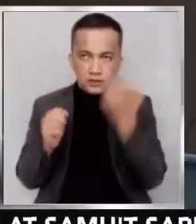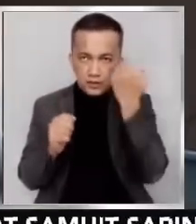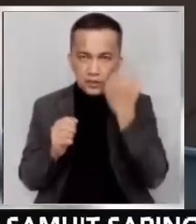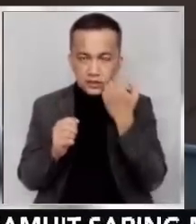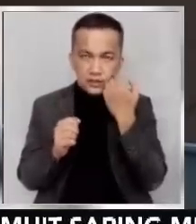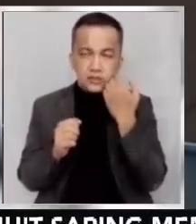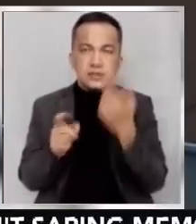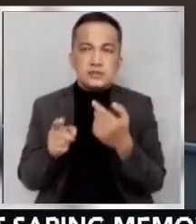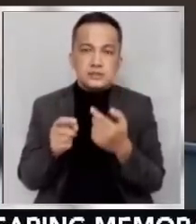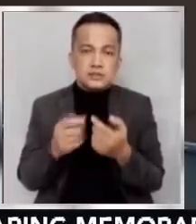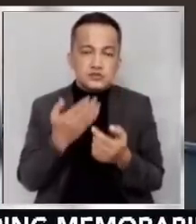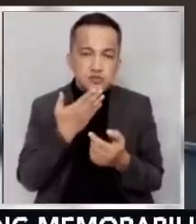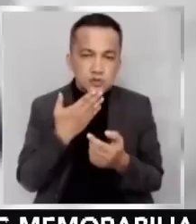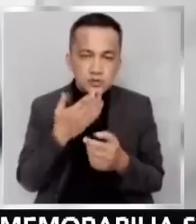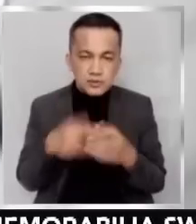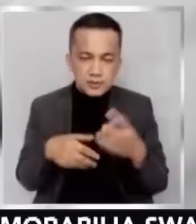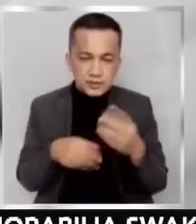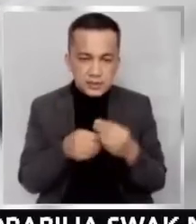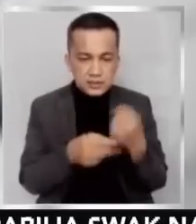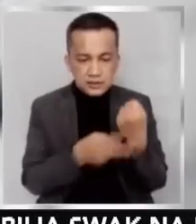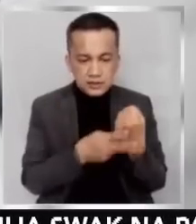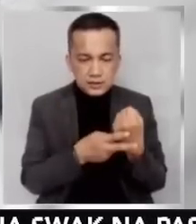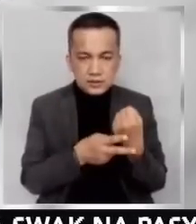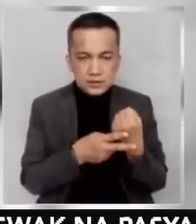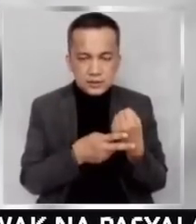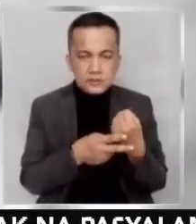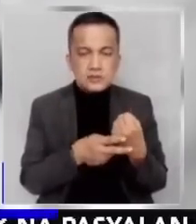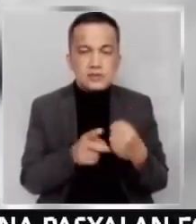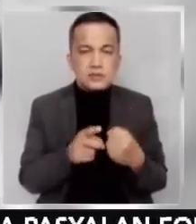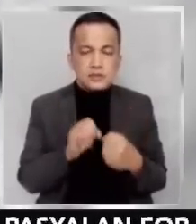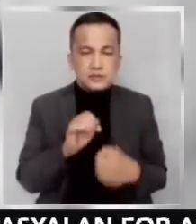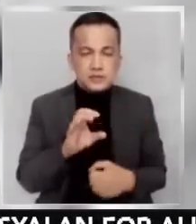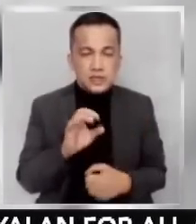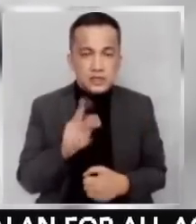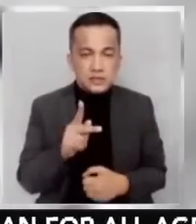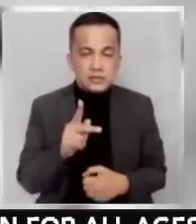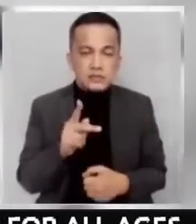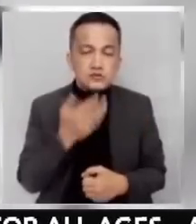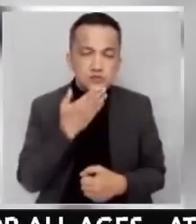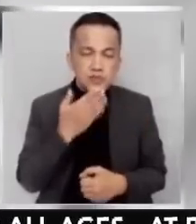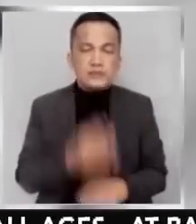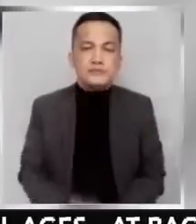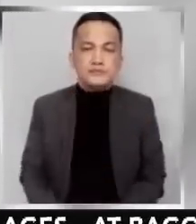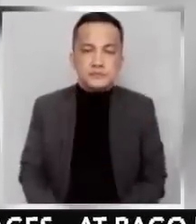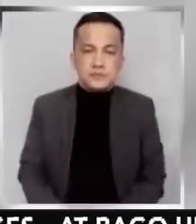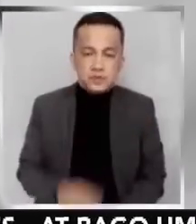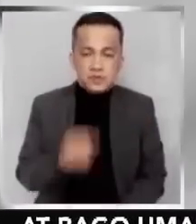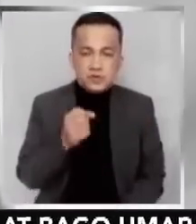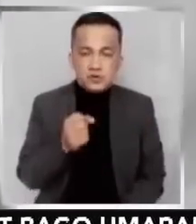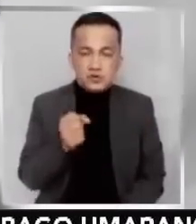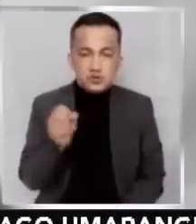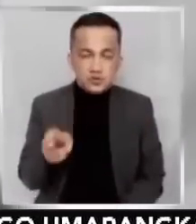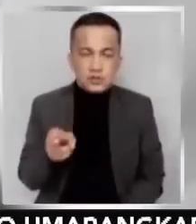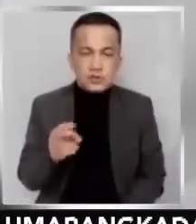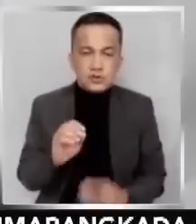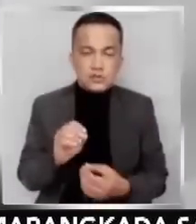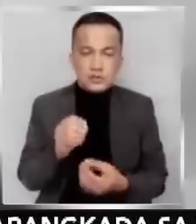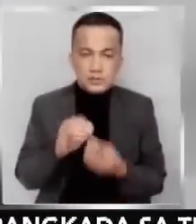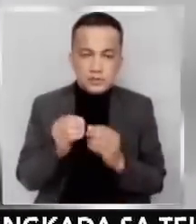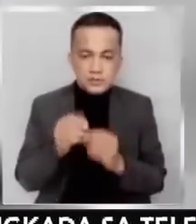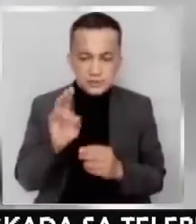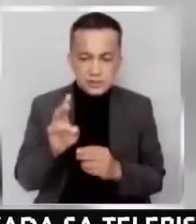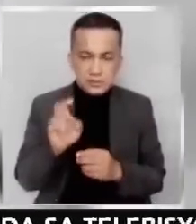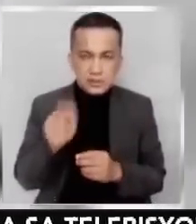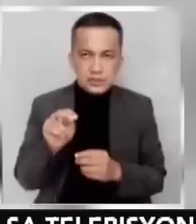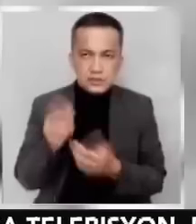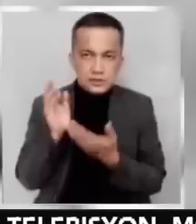at madagdagan ang buffer stock ng asukal ng bansa. Base sa Sugar Order No. 7, kailangan dumating sa bansa nang hindi